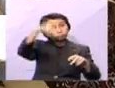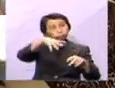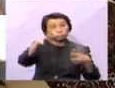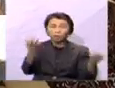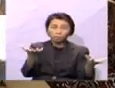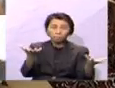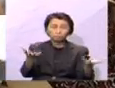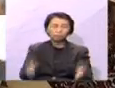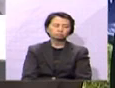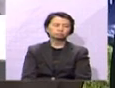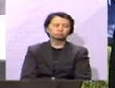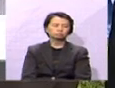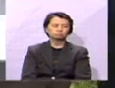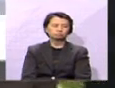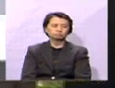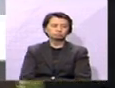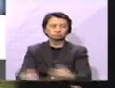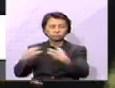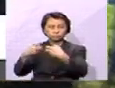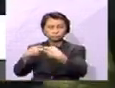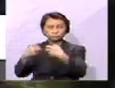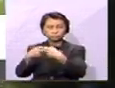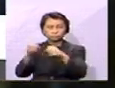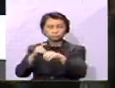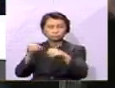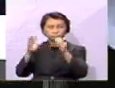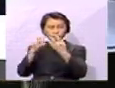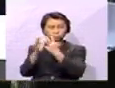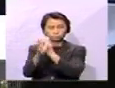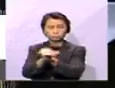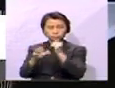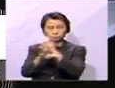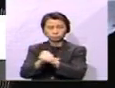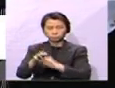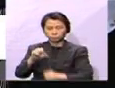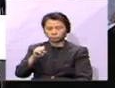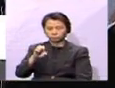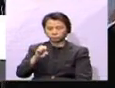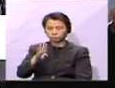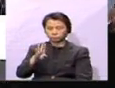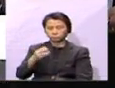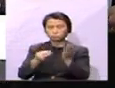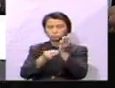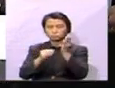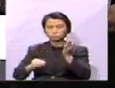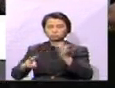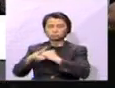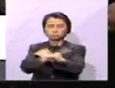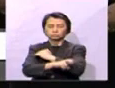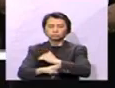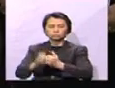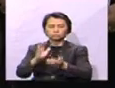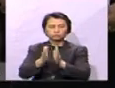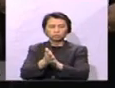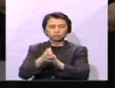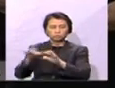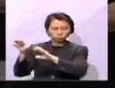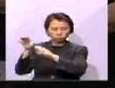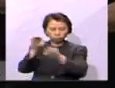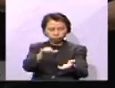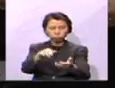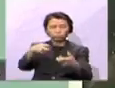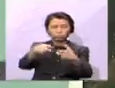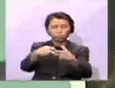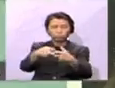terjejas pengubah elektrik di substesen Sarawak energi berhadbd Miri dicuri baru-baru ini menyebabkan penyaluran bekalan